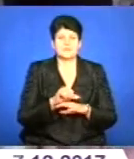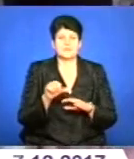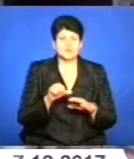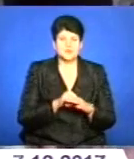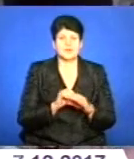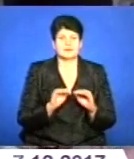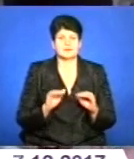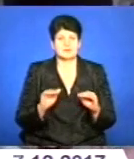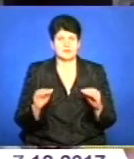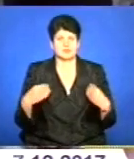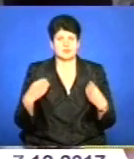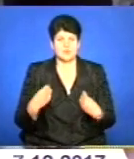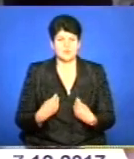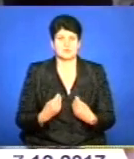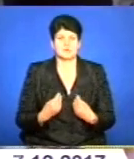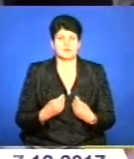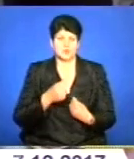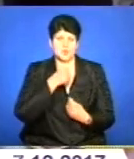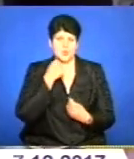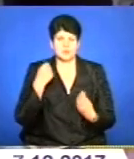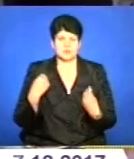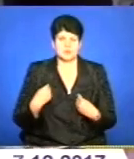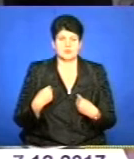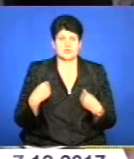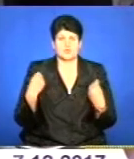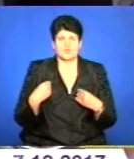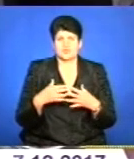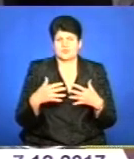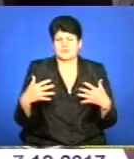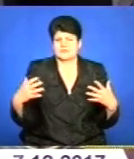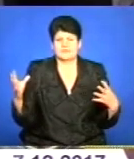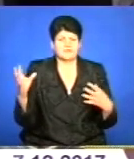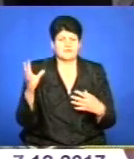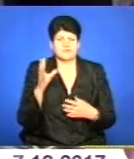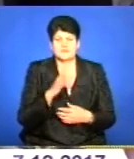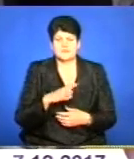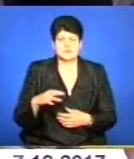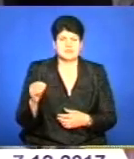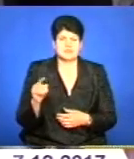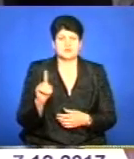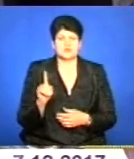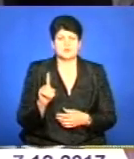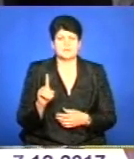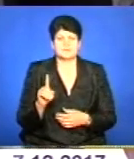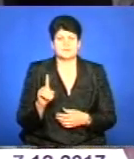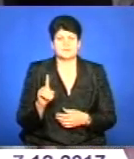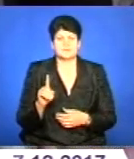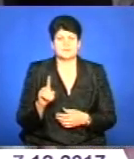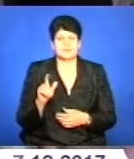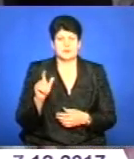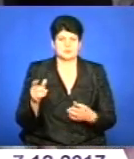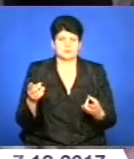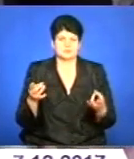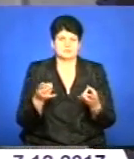і дитячий одяг, і дорослий одяг, і куртки, і ну все. Все, що люди вважають